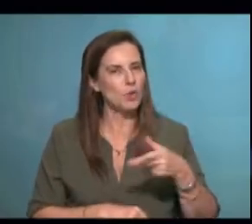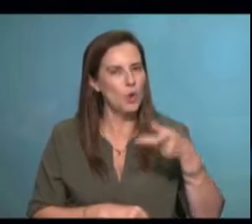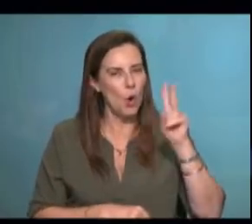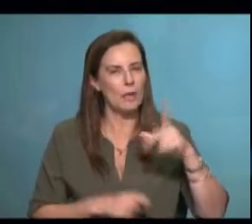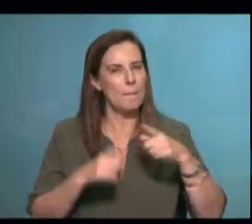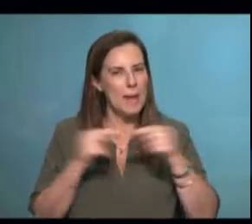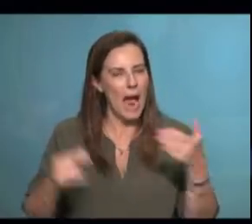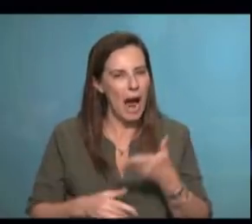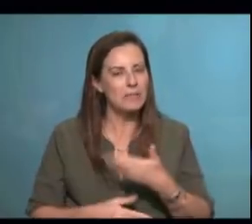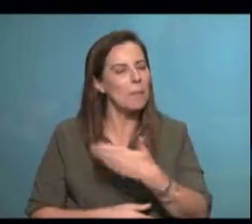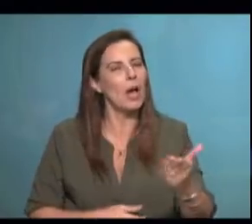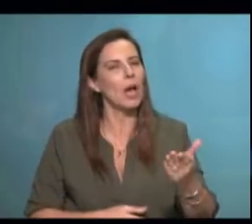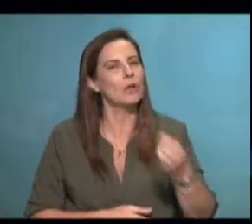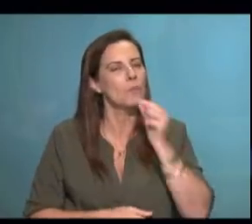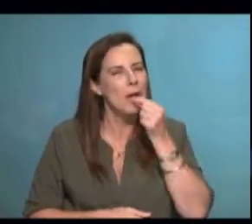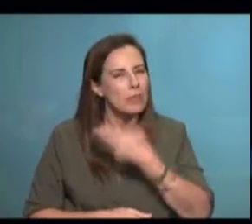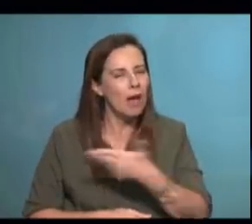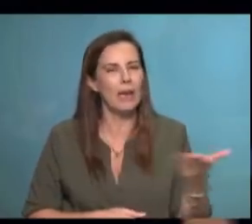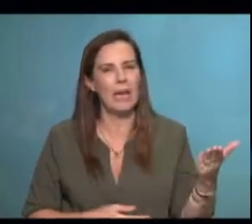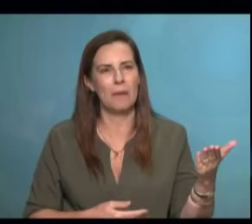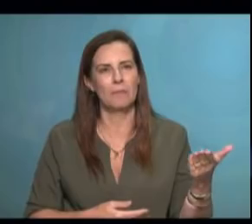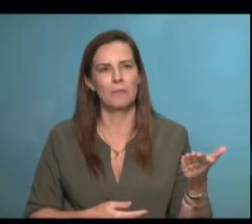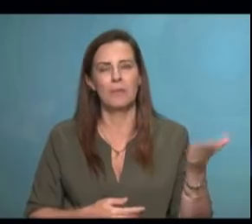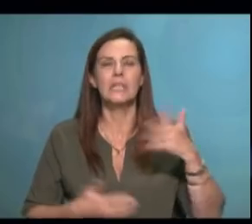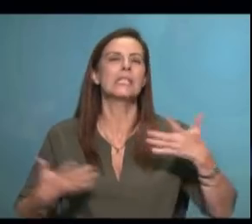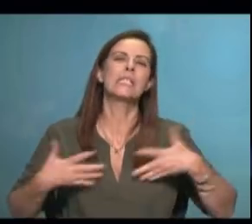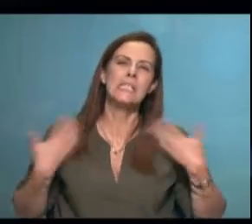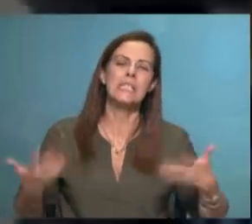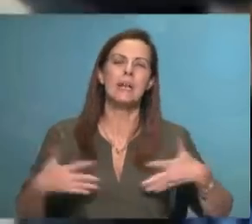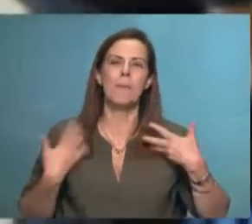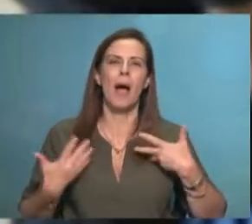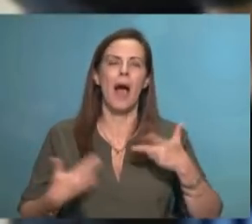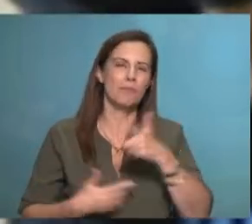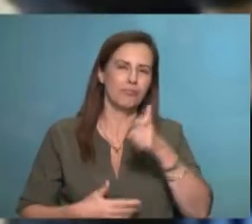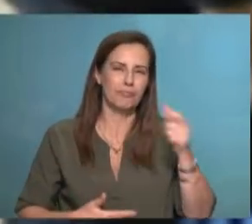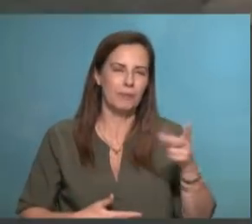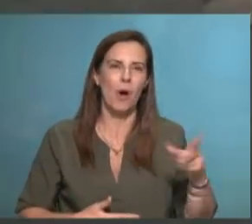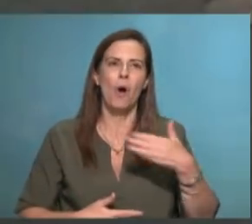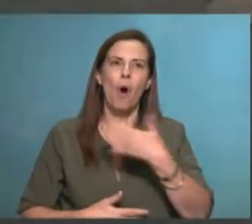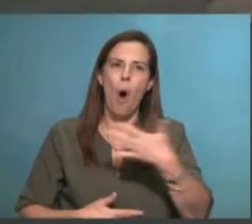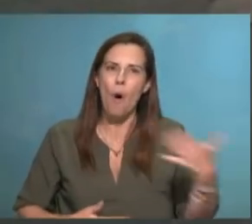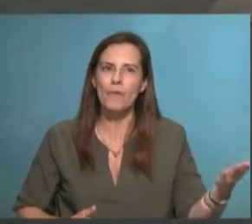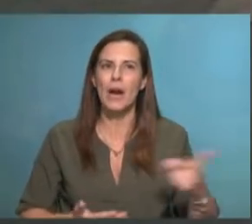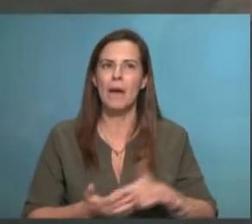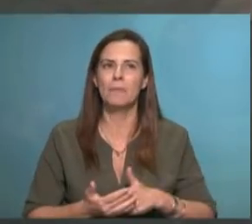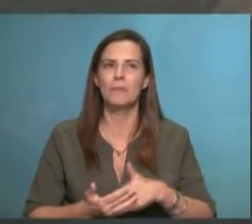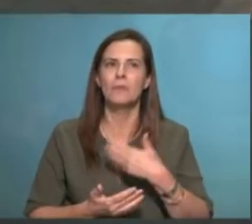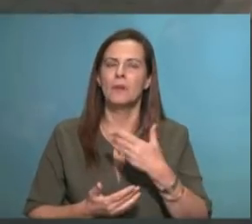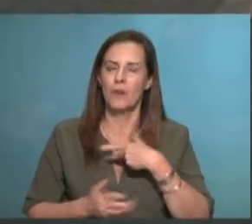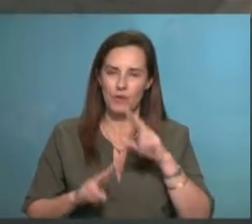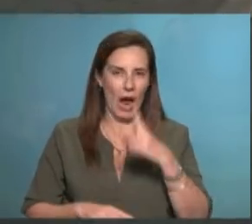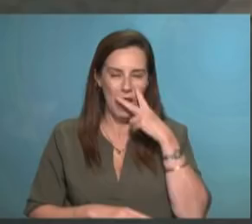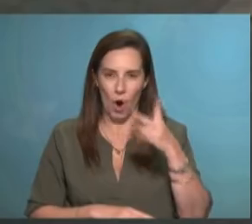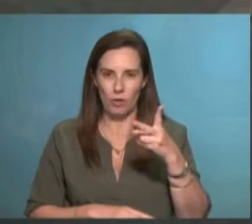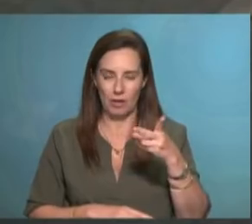ברצועת עזה, מחלקים שם דברי מתיקה, עוד שמחה על הפיגוע, עוברים בין העוברים ושווים, עוברים אנחנו יכולים לראות, אלה